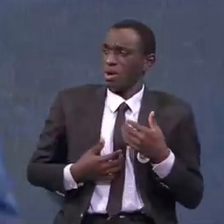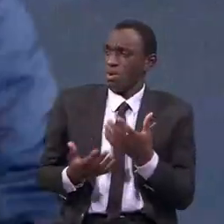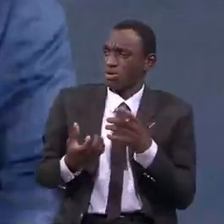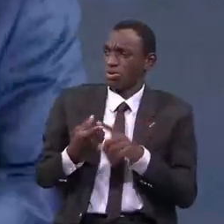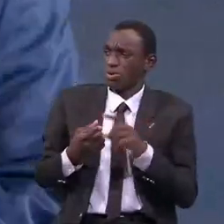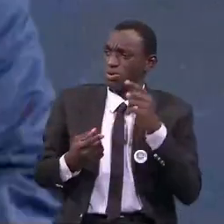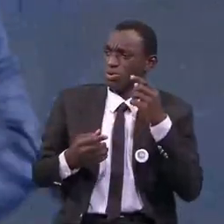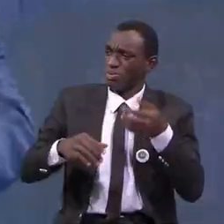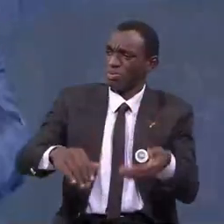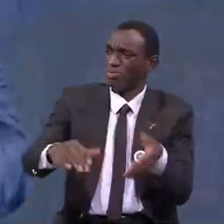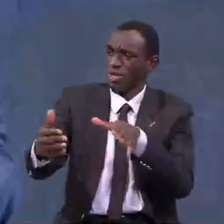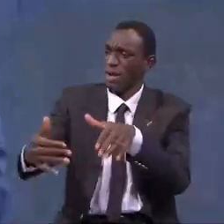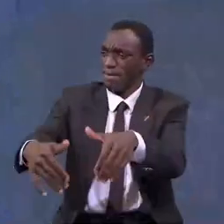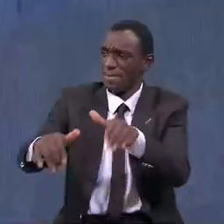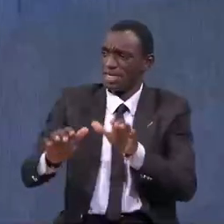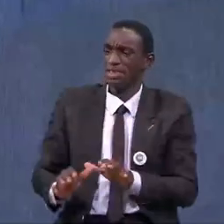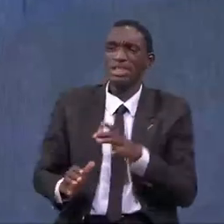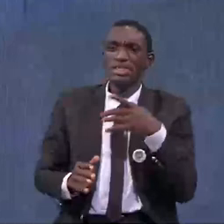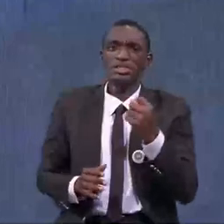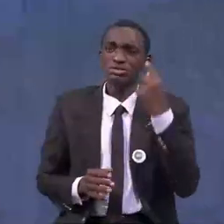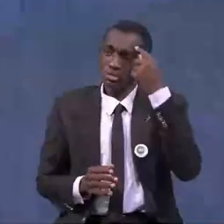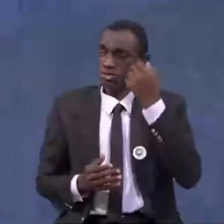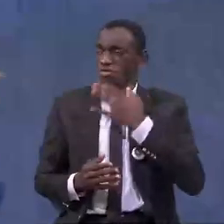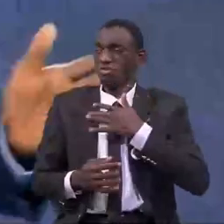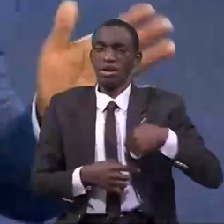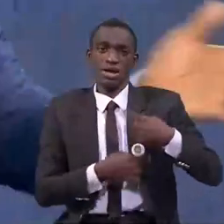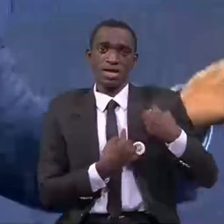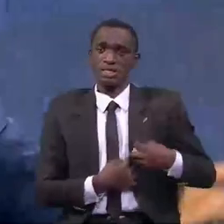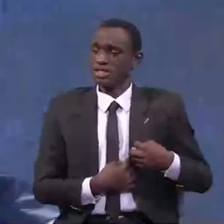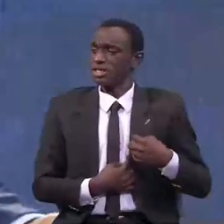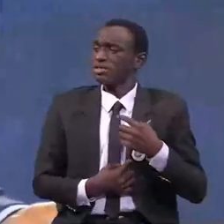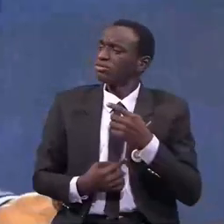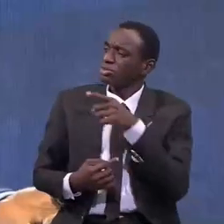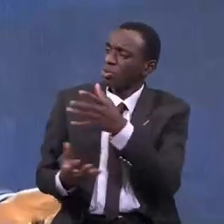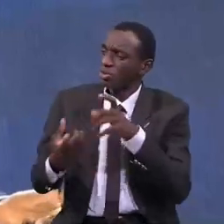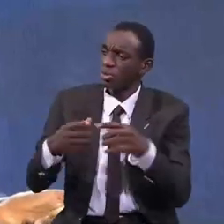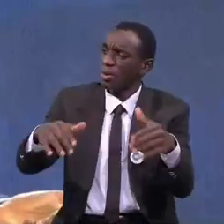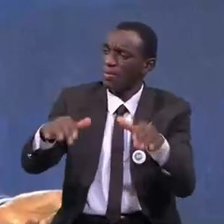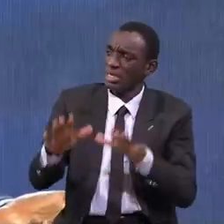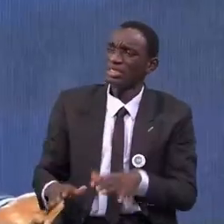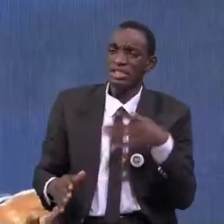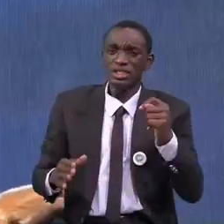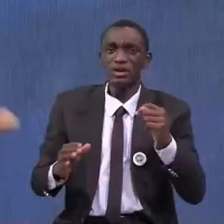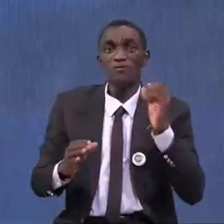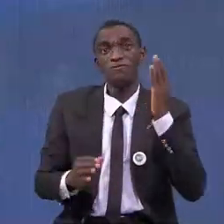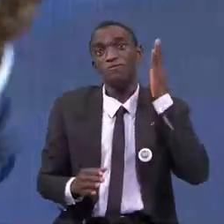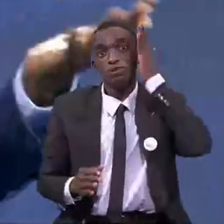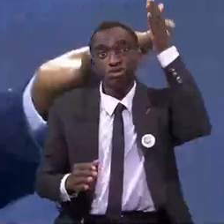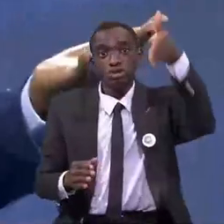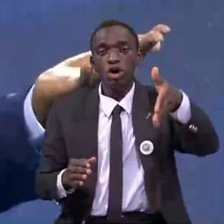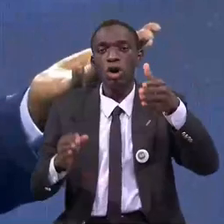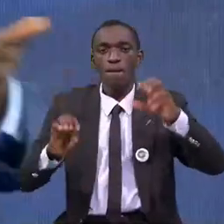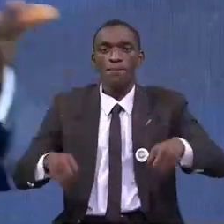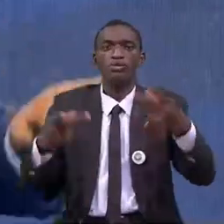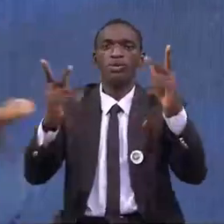allaient enterrer la joie de son cœur les gens allaient enterrer celui qui va